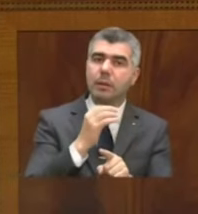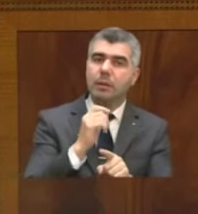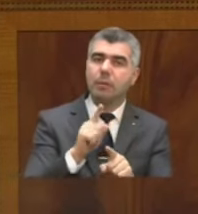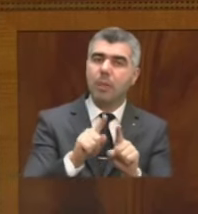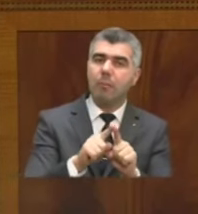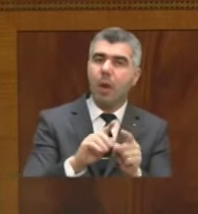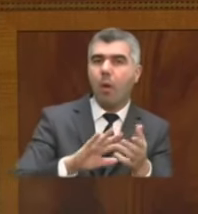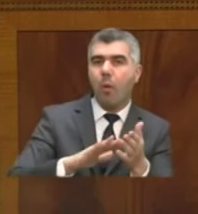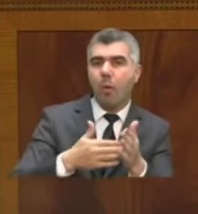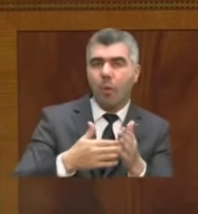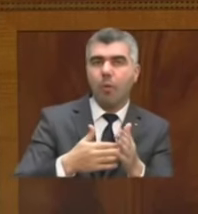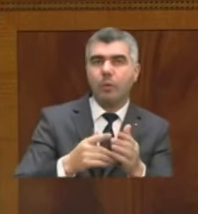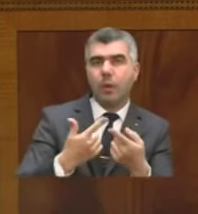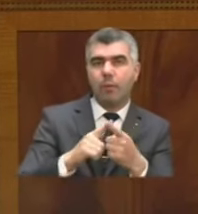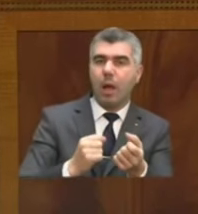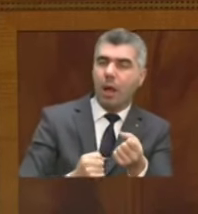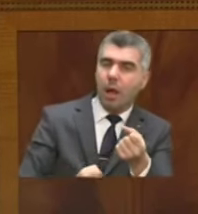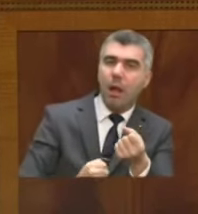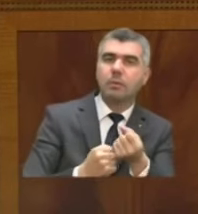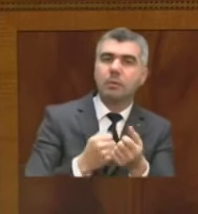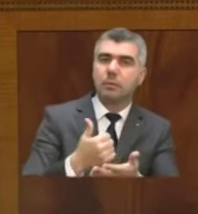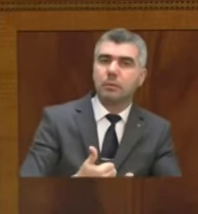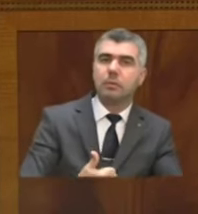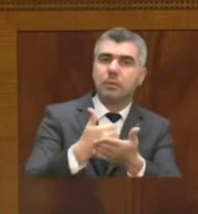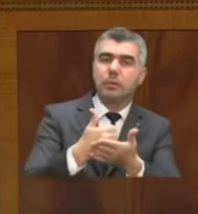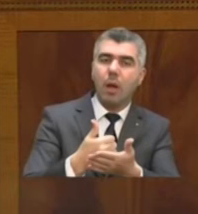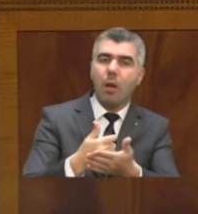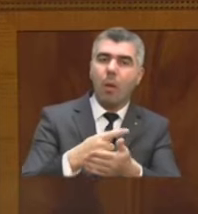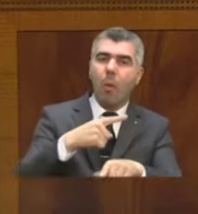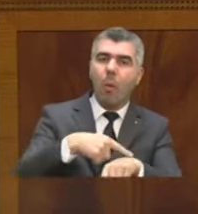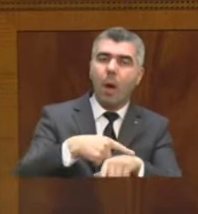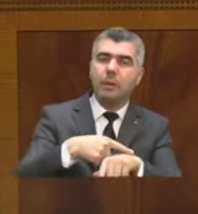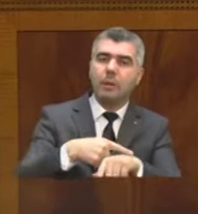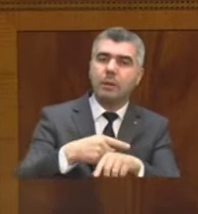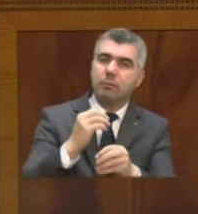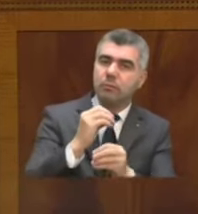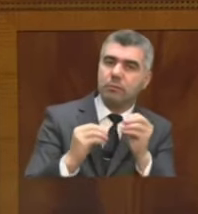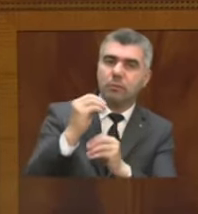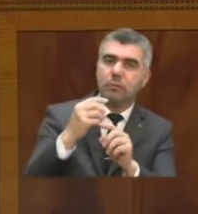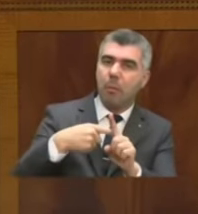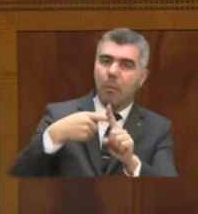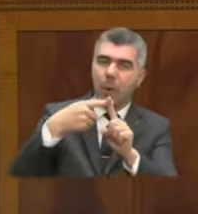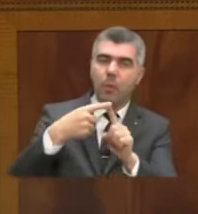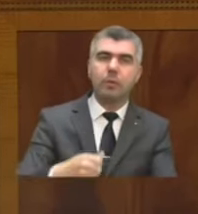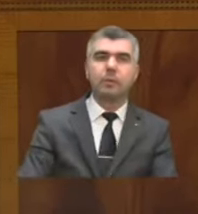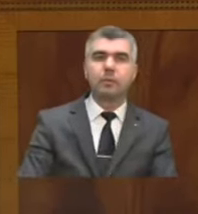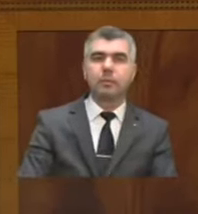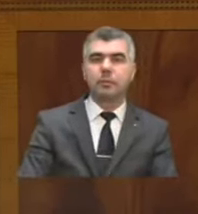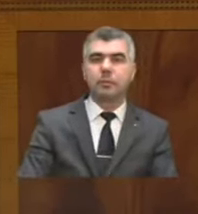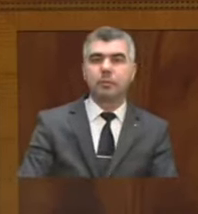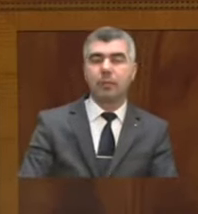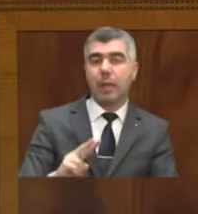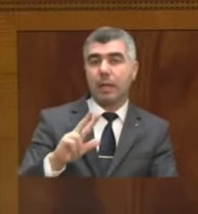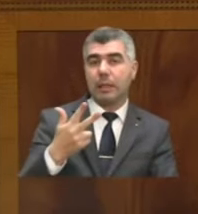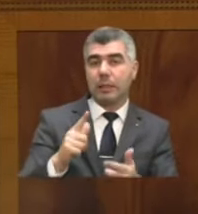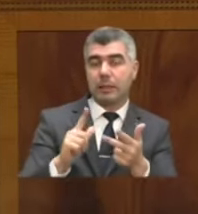والمرونة اللي غتساعد باش نربحوا في تنزيل الزمن المدرسي. الإجراء